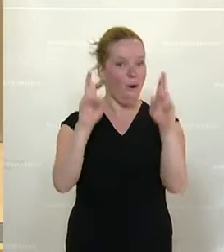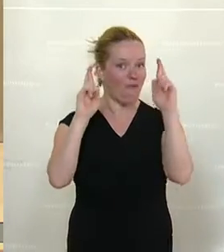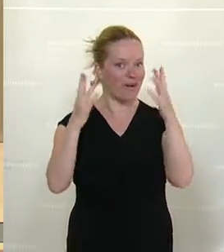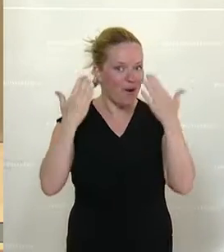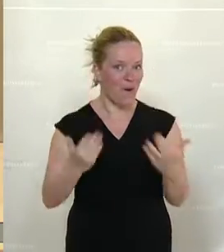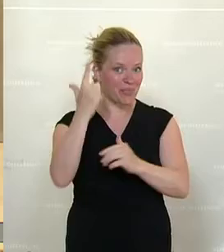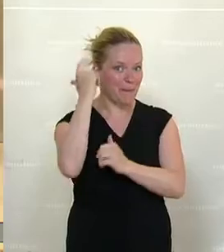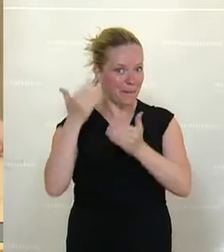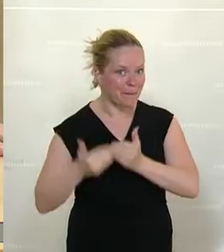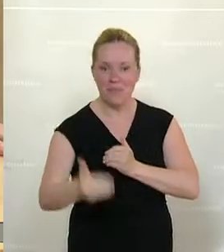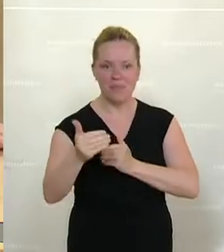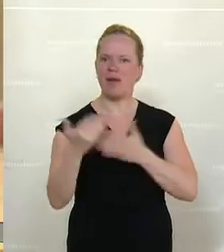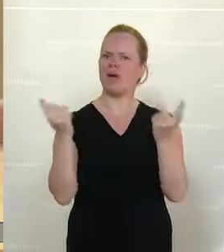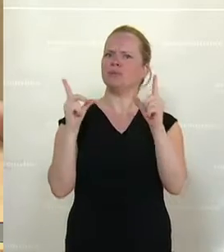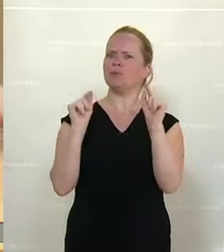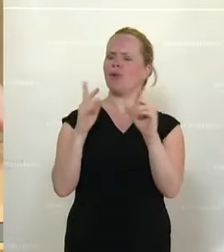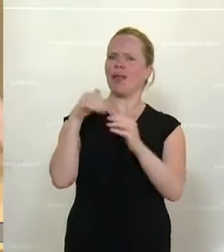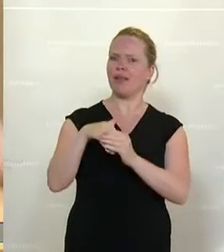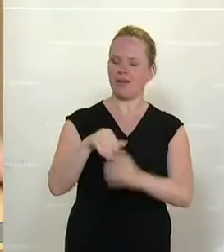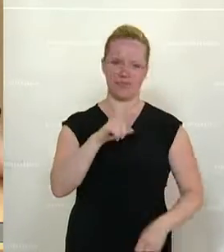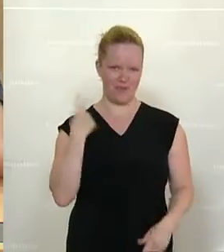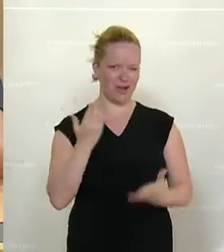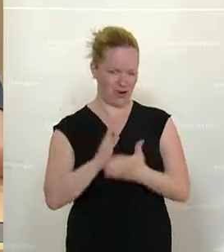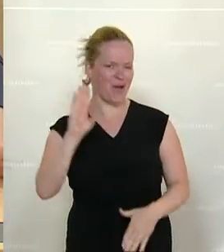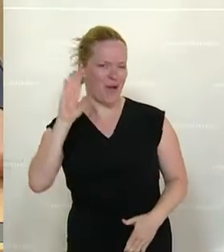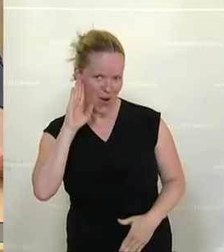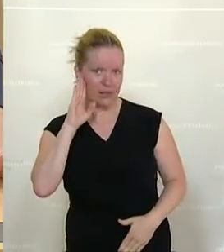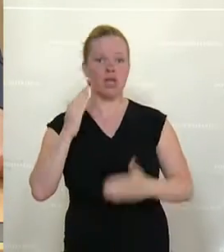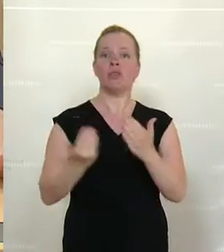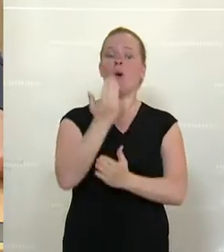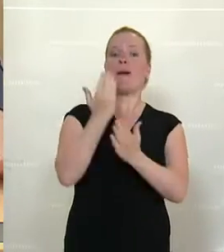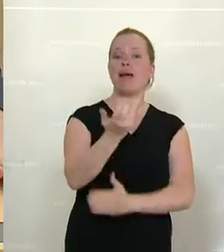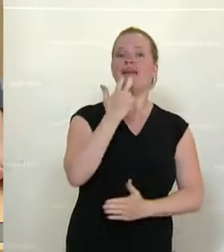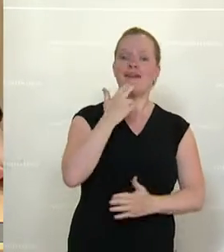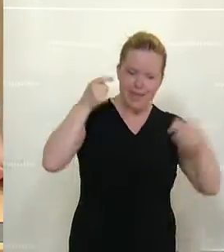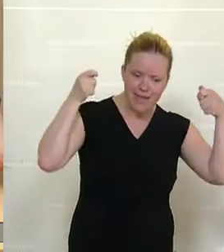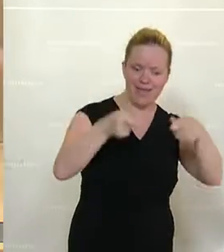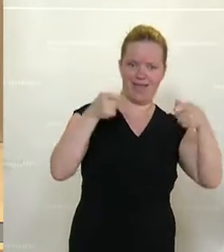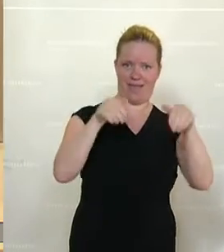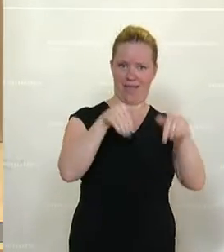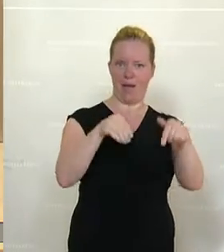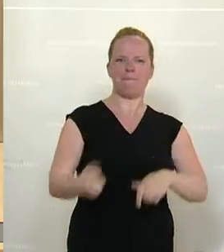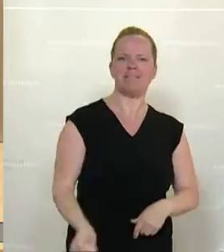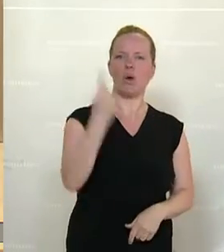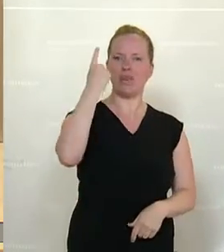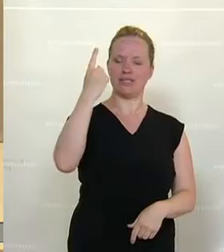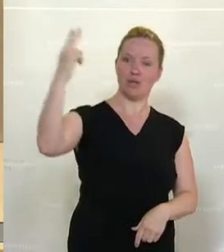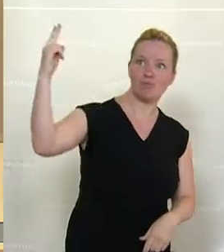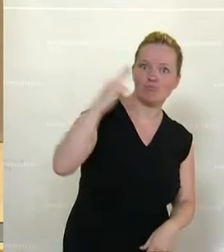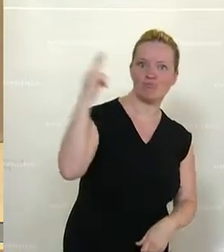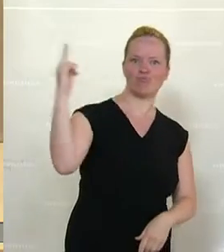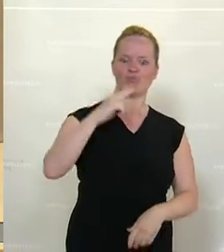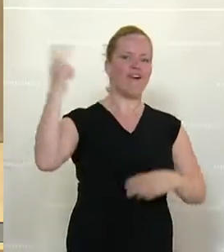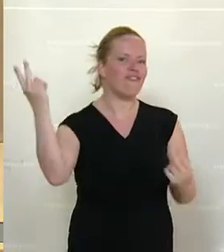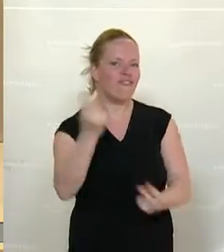heute. Was bedeutet das? Dass wir haben es schon gehört, auf erneuerbare Energien setzen, also vor allem auf die Sonnenenergie, auf die